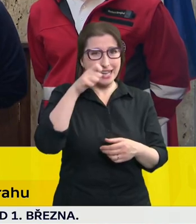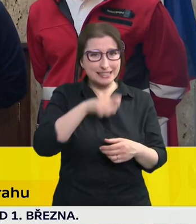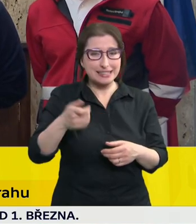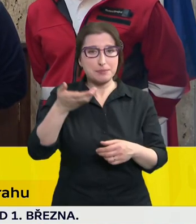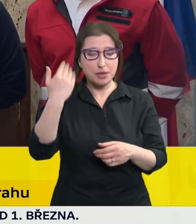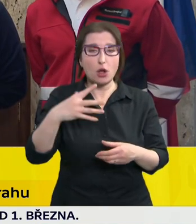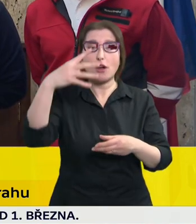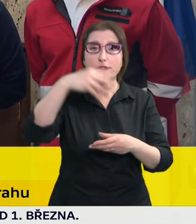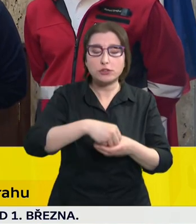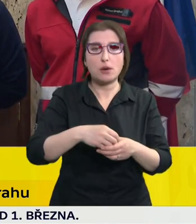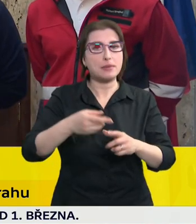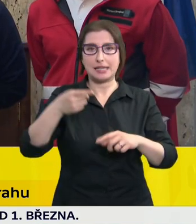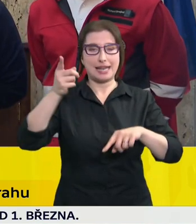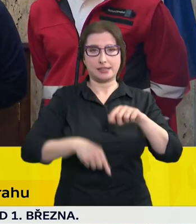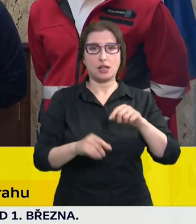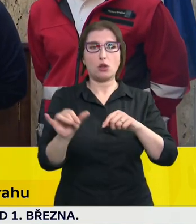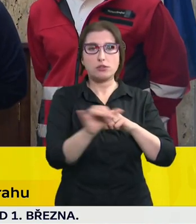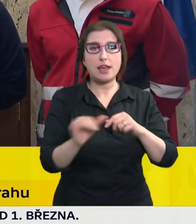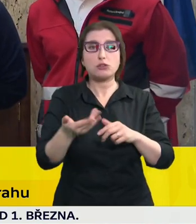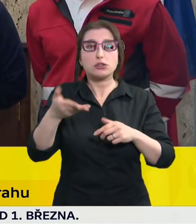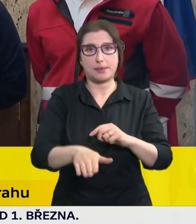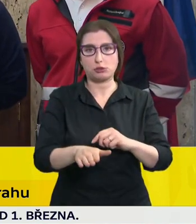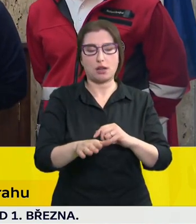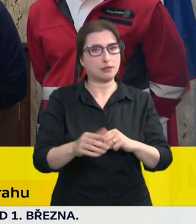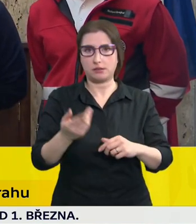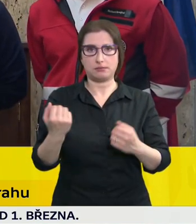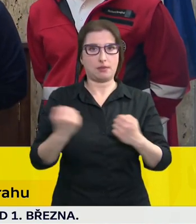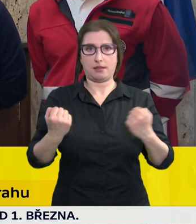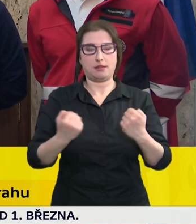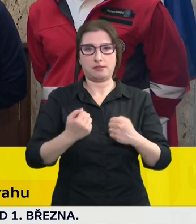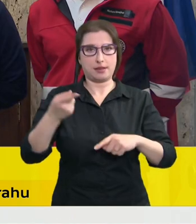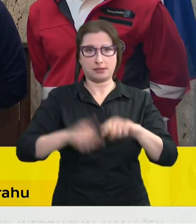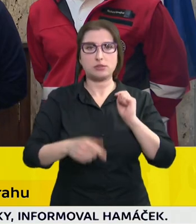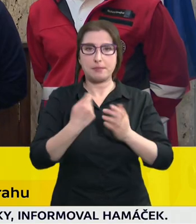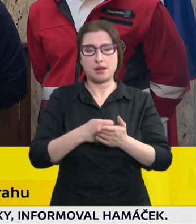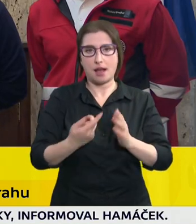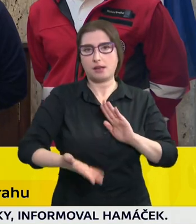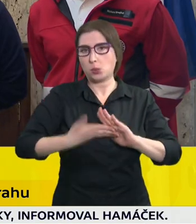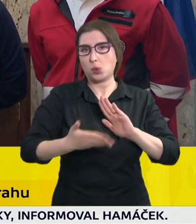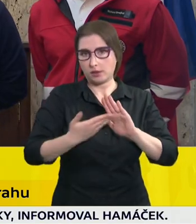jednom případě nestalo, že by někdo zemřel. A to si myslím, že je naprosto výpovědní. Děkuji.